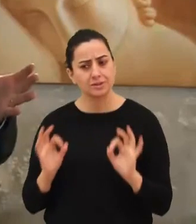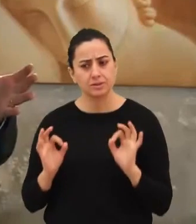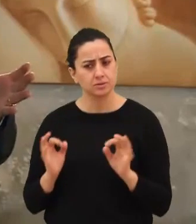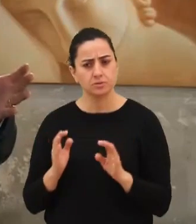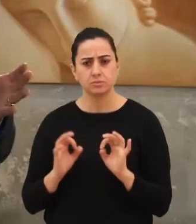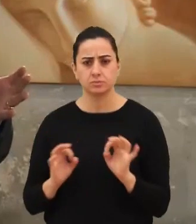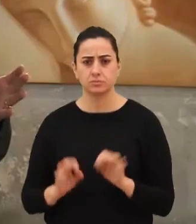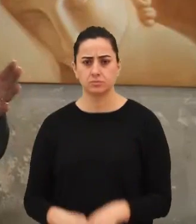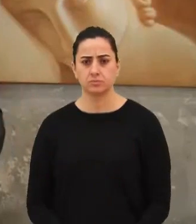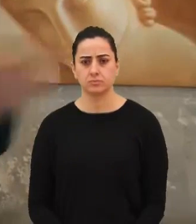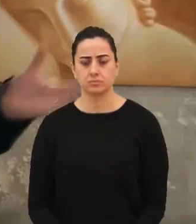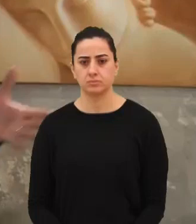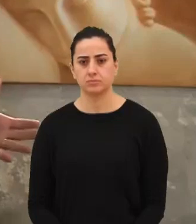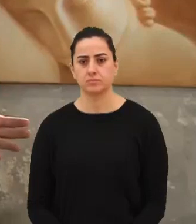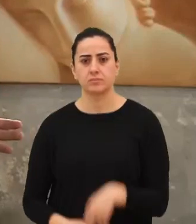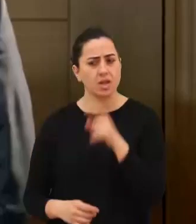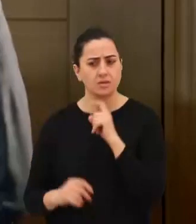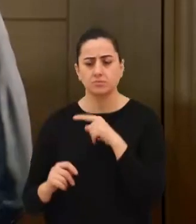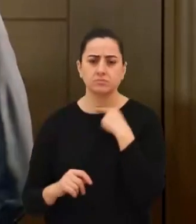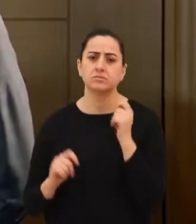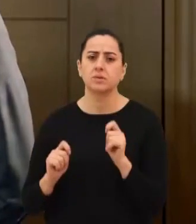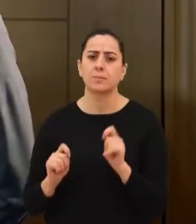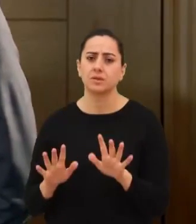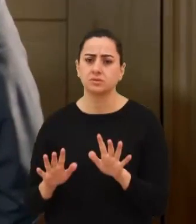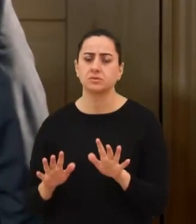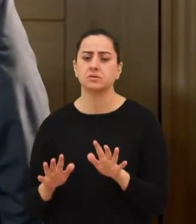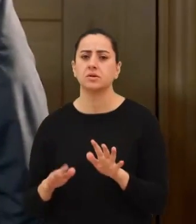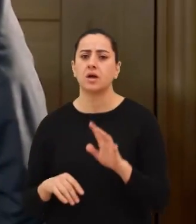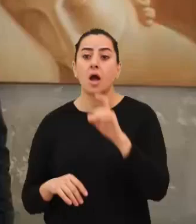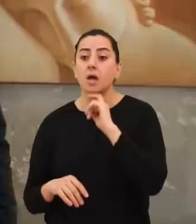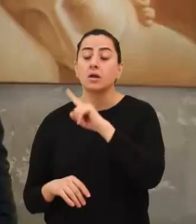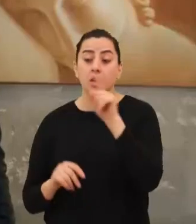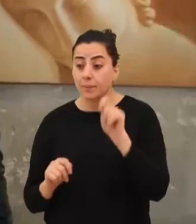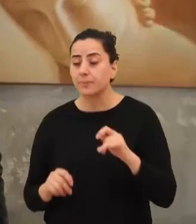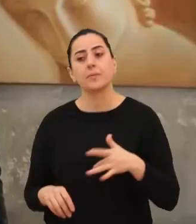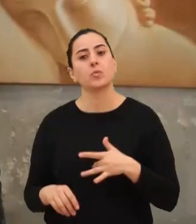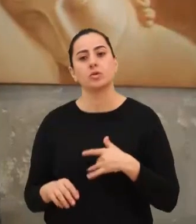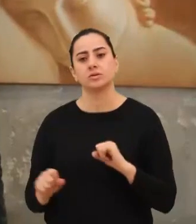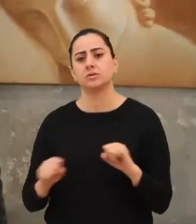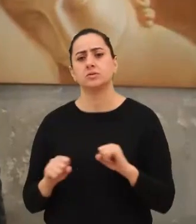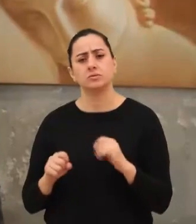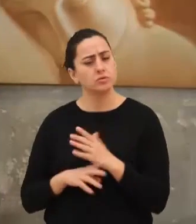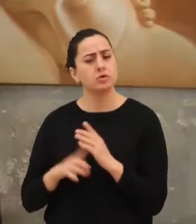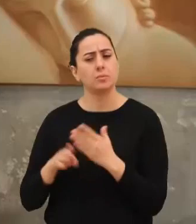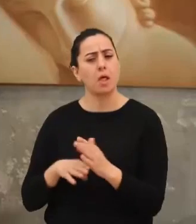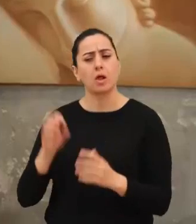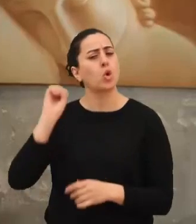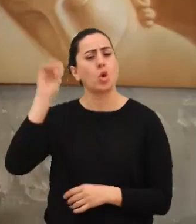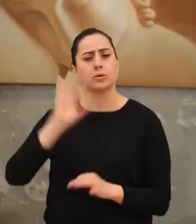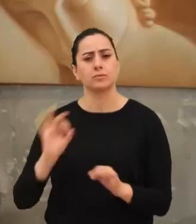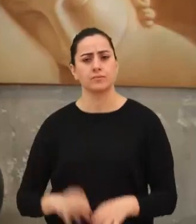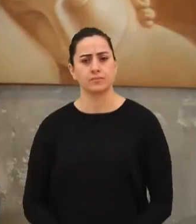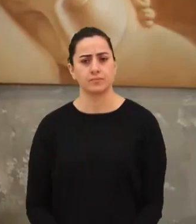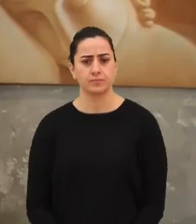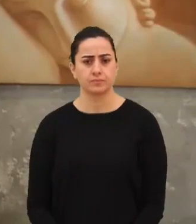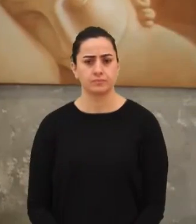hassastır. Asla hata yapmaz. Hatta hata yapanlardan da hiç hoşlanmaz. O dediğiniz mallar kesin yerine ulaşmıştır. Rahat